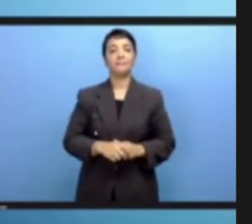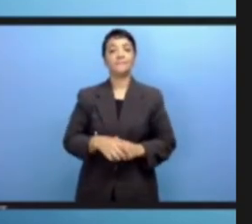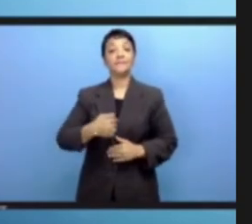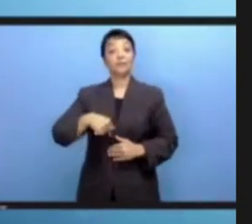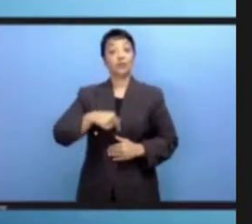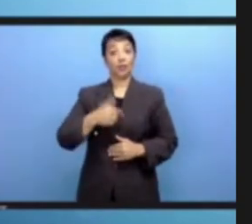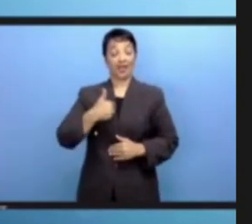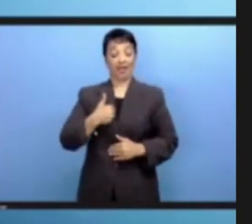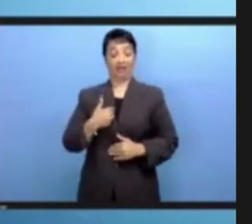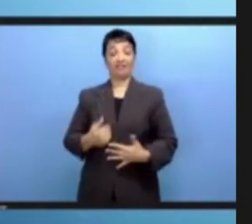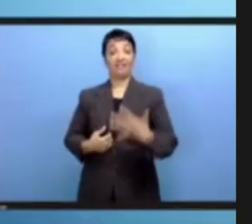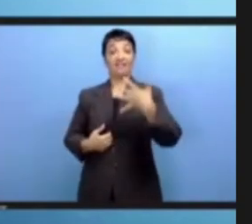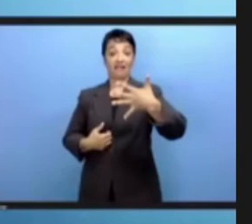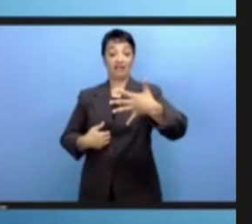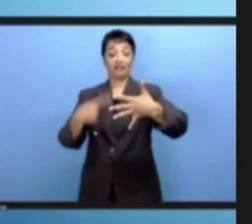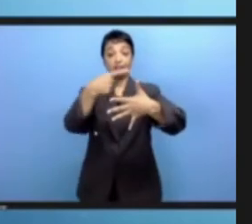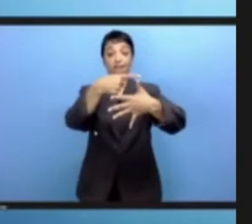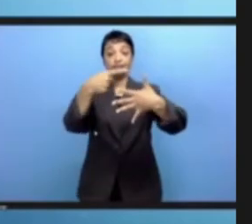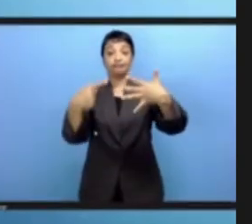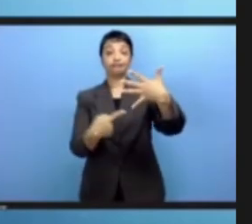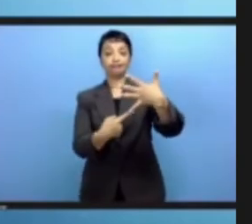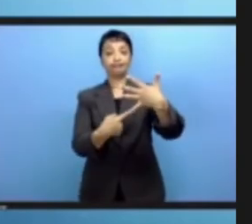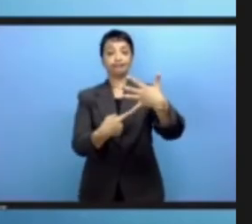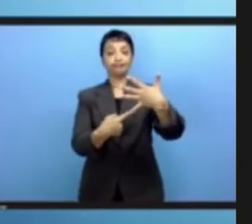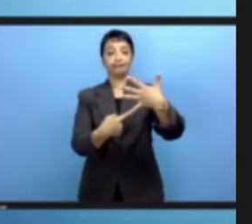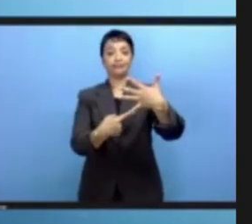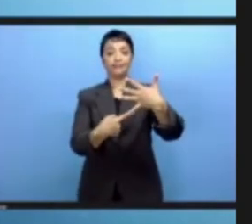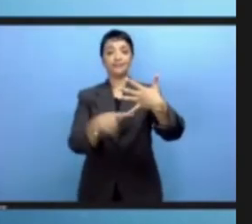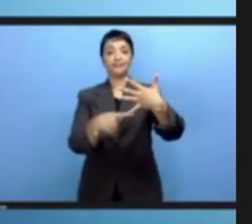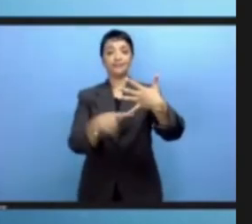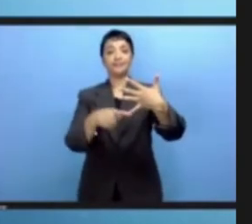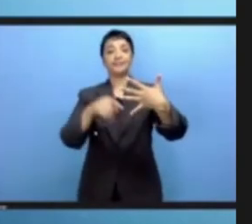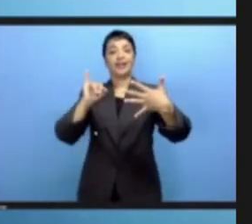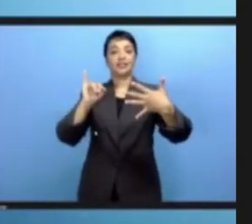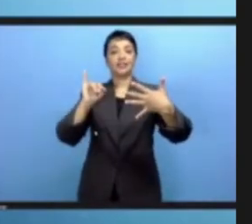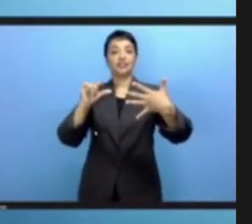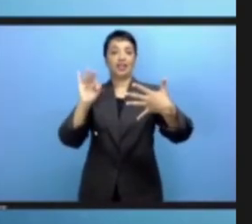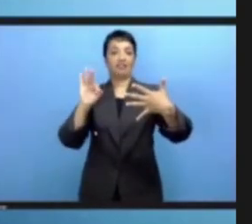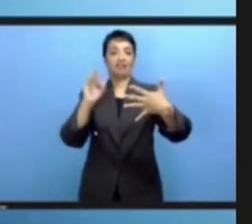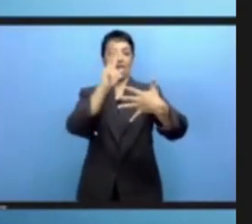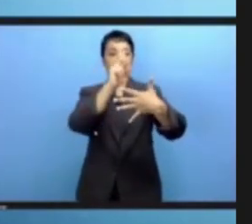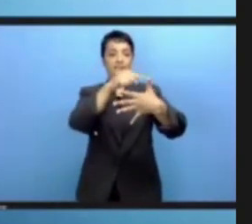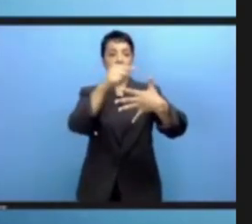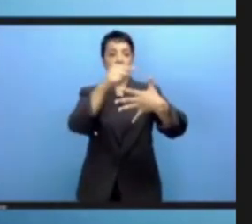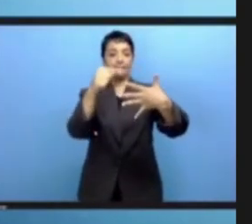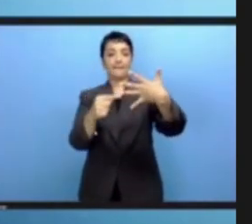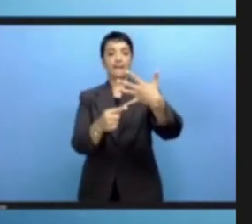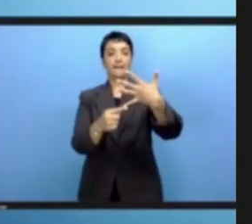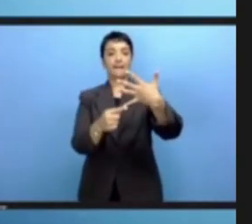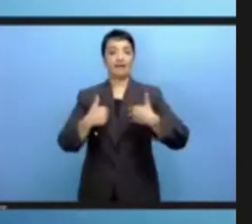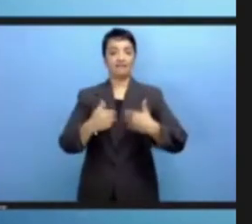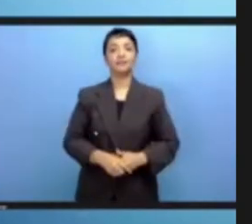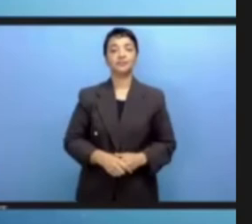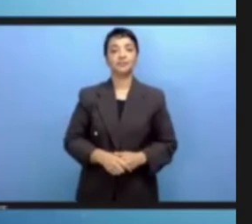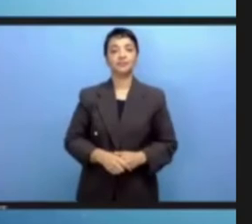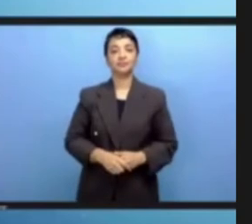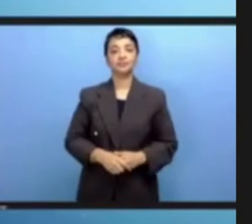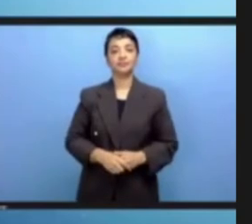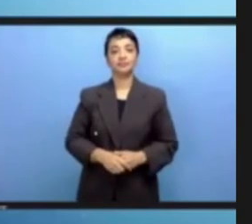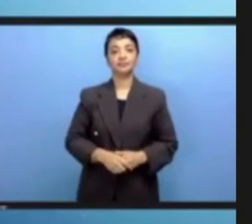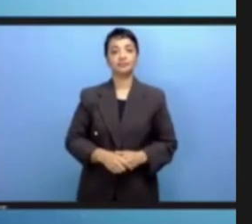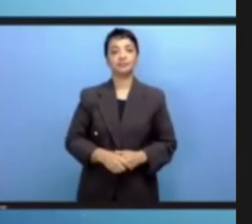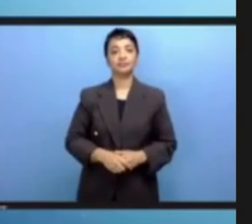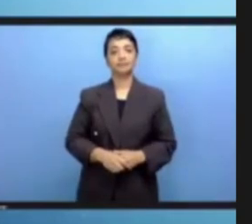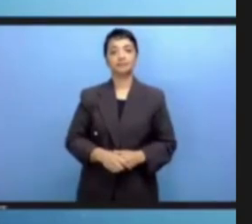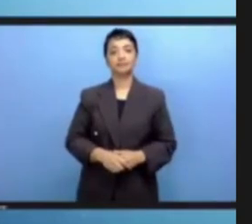des avancées clés qui correspondent à 5 des piliers des